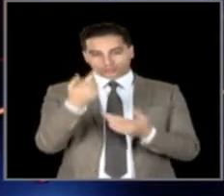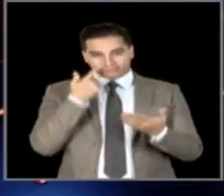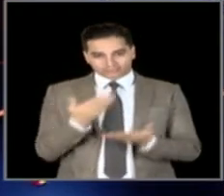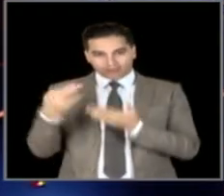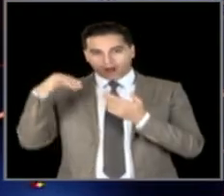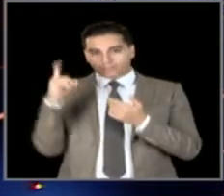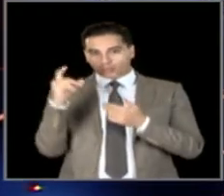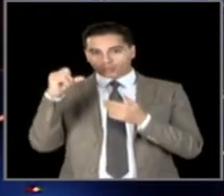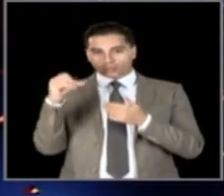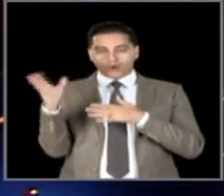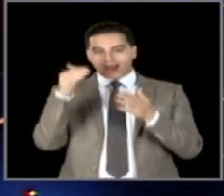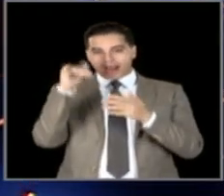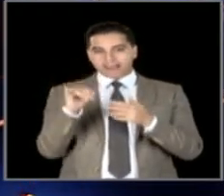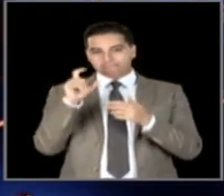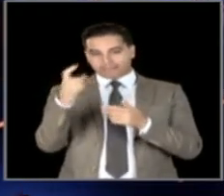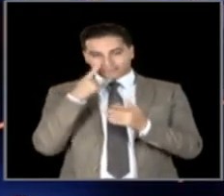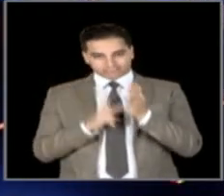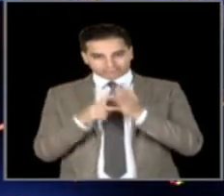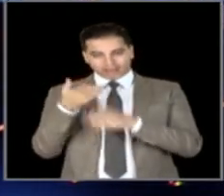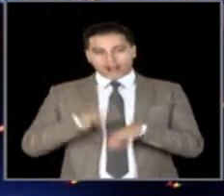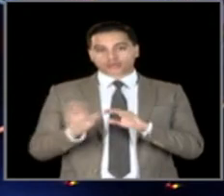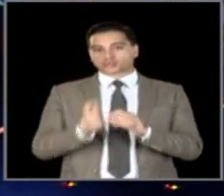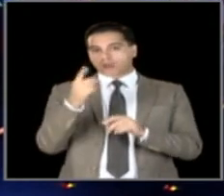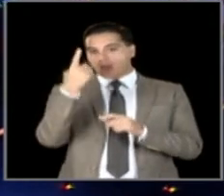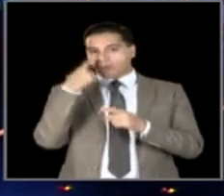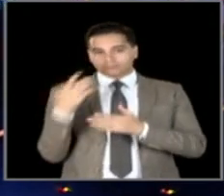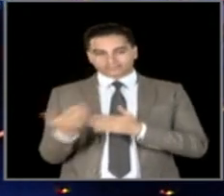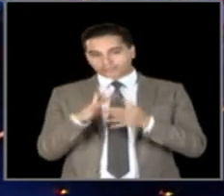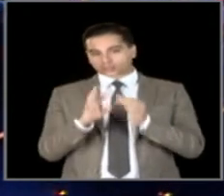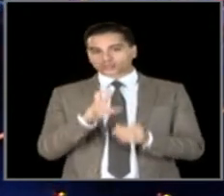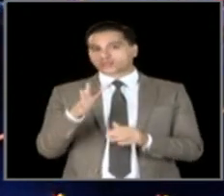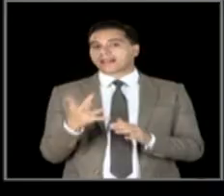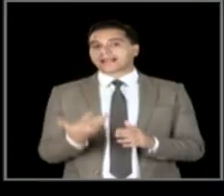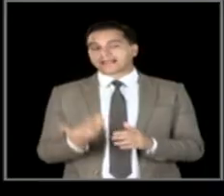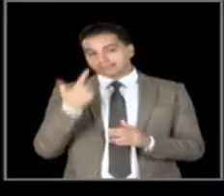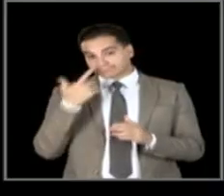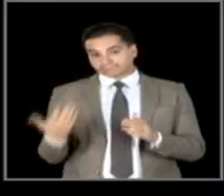ايمن وهنشوف عمرو ايمن والسؤال الاول وموضوع السؤال